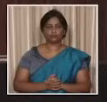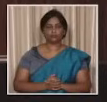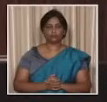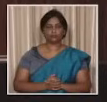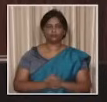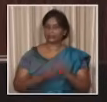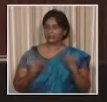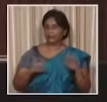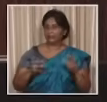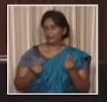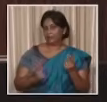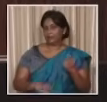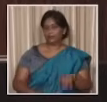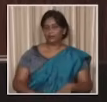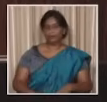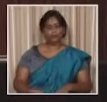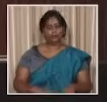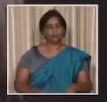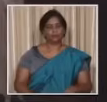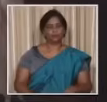විනාඩියක් ඔබතුමා අවසන් කරන්න.